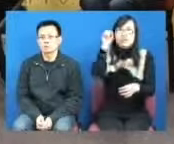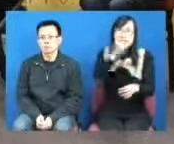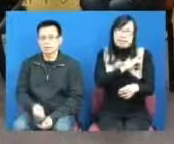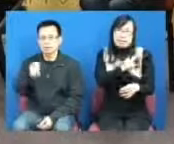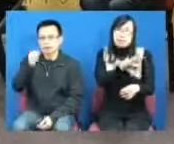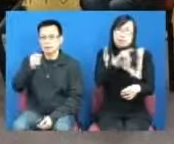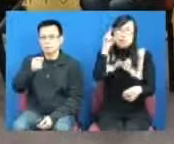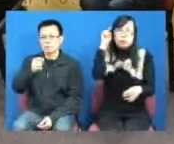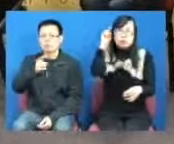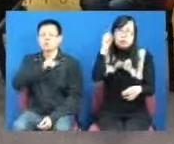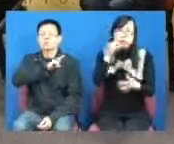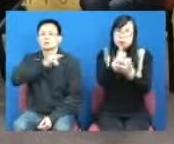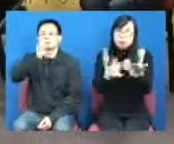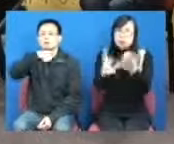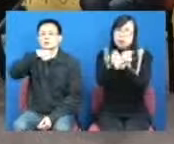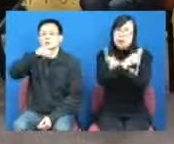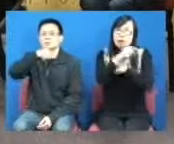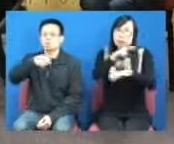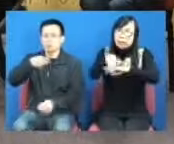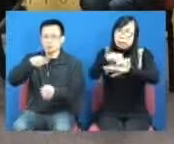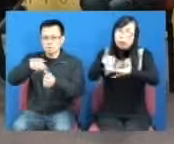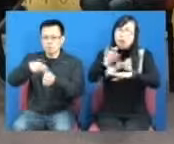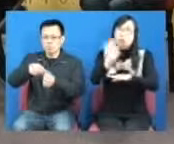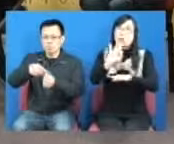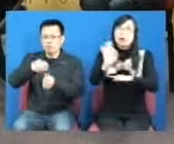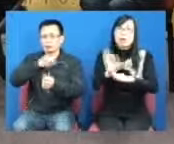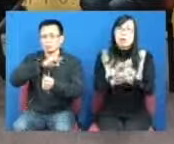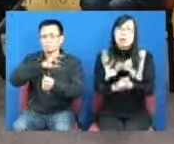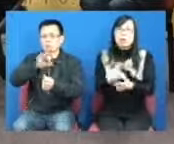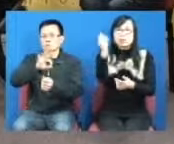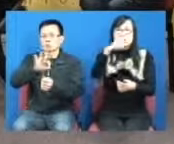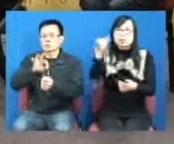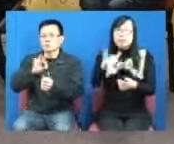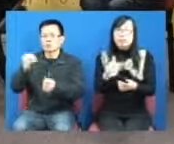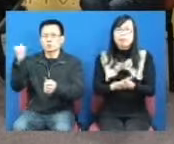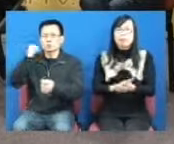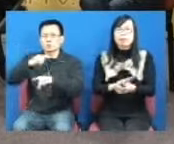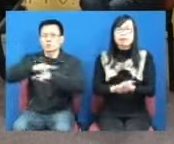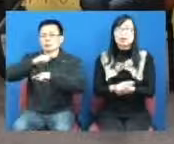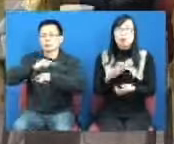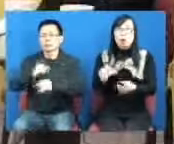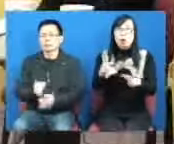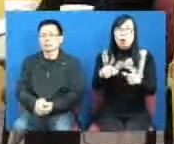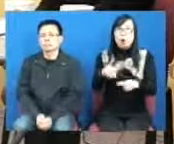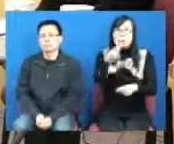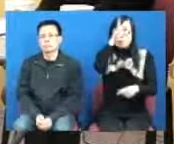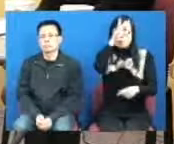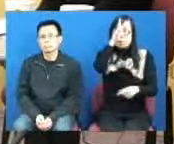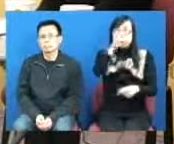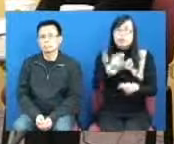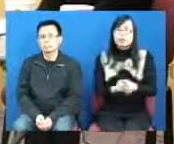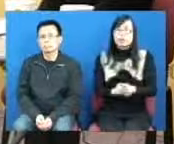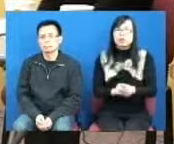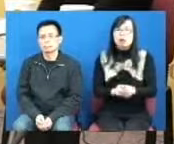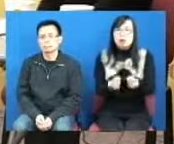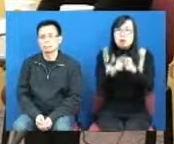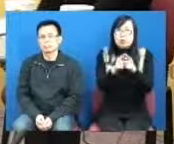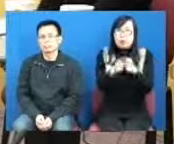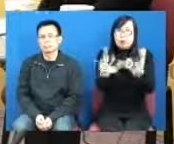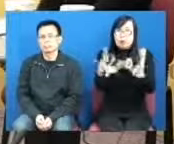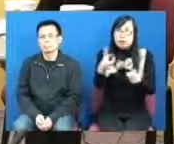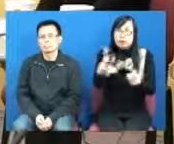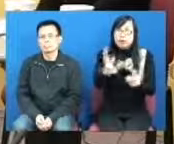性的款退休的計劃是沒有的即是沒有這個6,000元當然其實公務員即是長逢的公務員